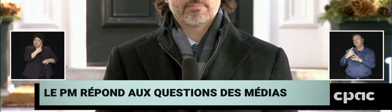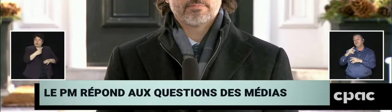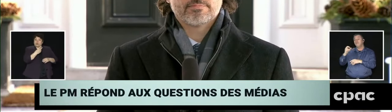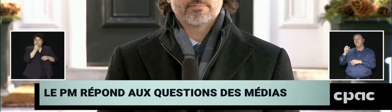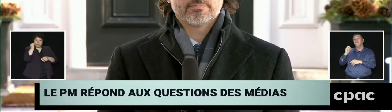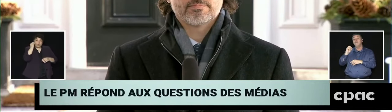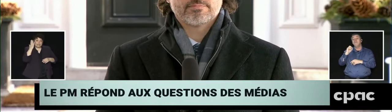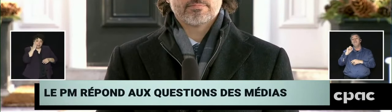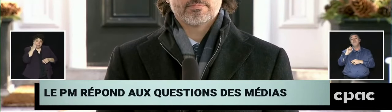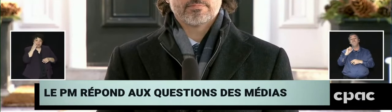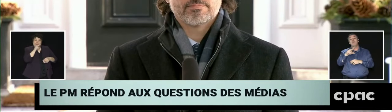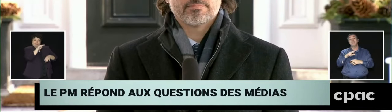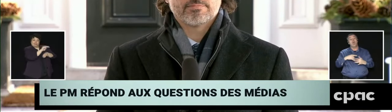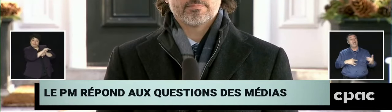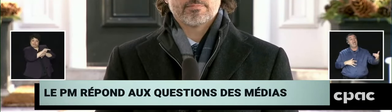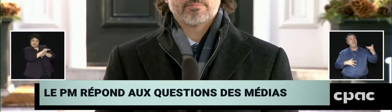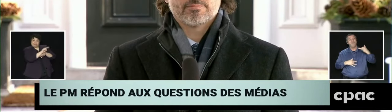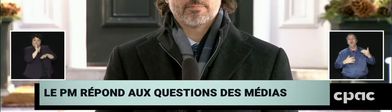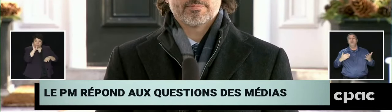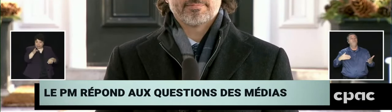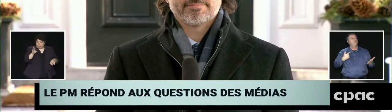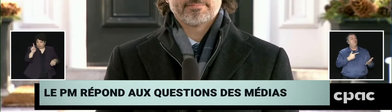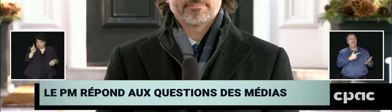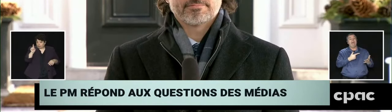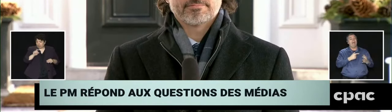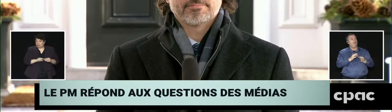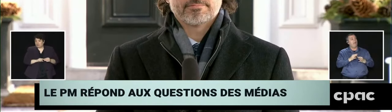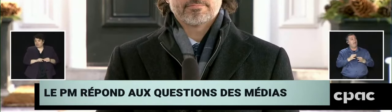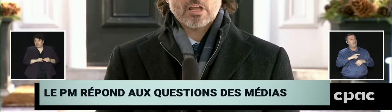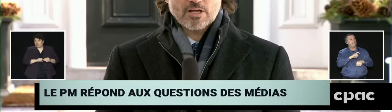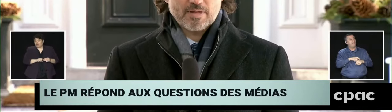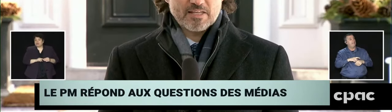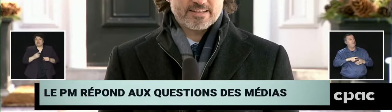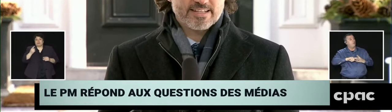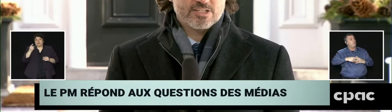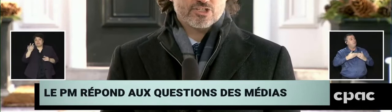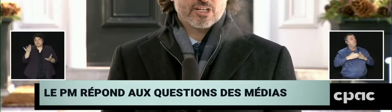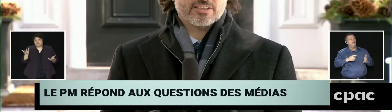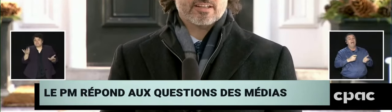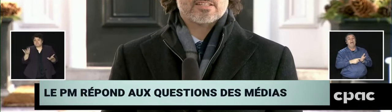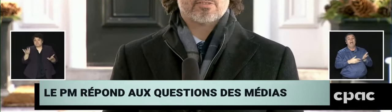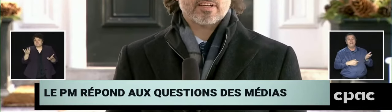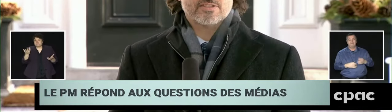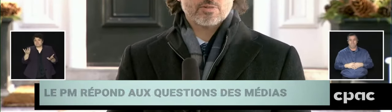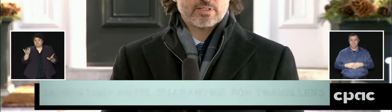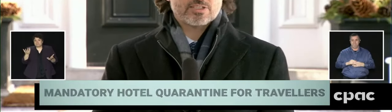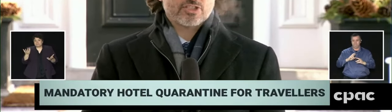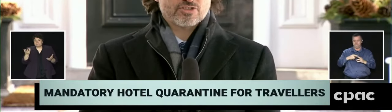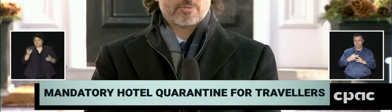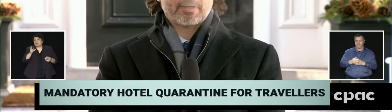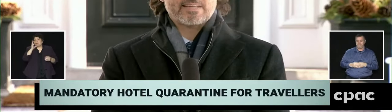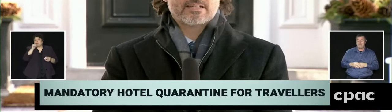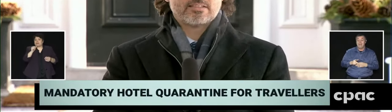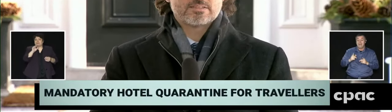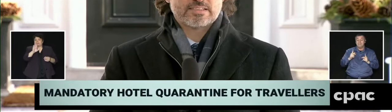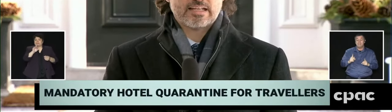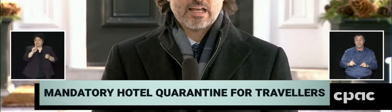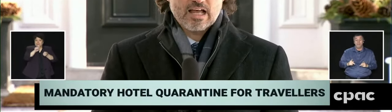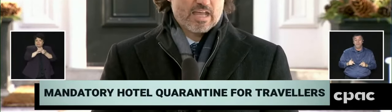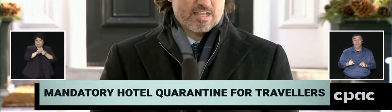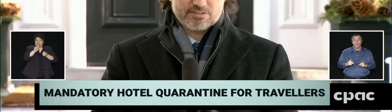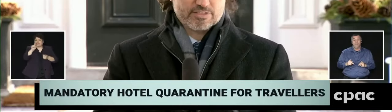en avion, qu'est-ce qui tarde, là? Pourquoi on n'a toujours pas de date d'entrée? Déjà, dans des situations où les gens se